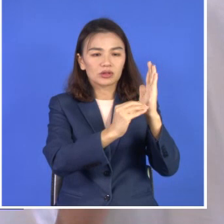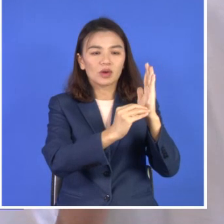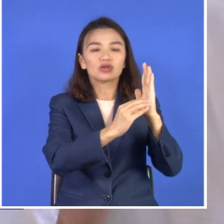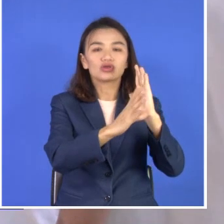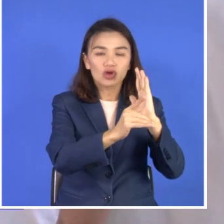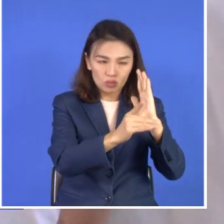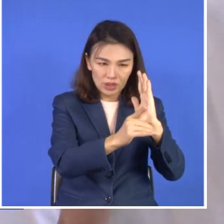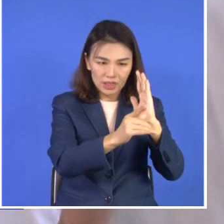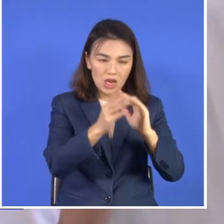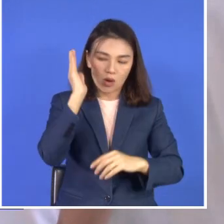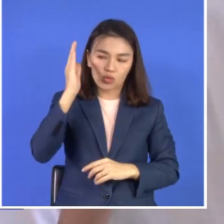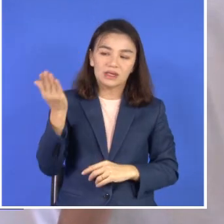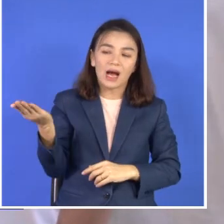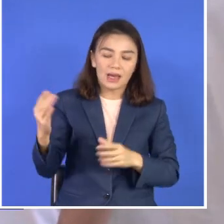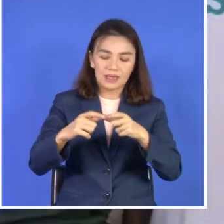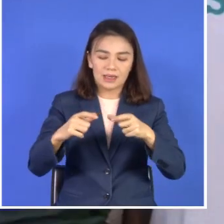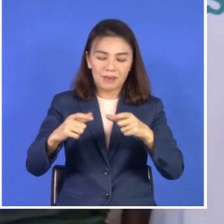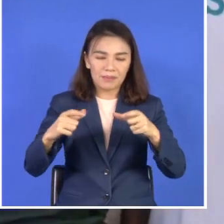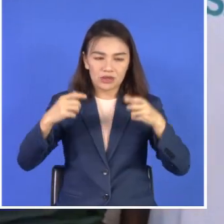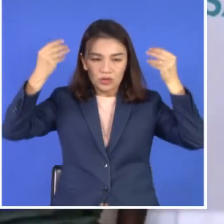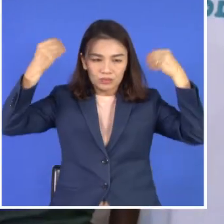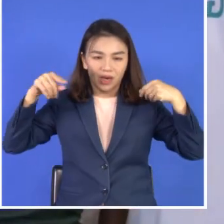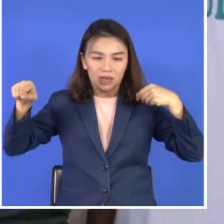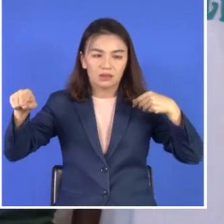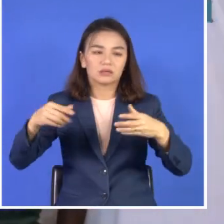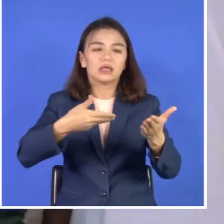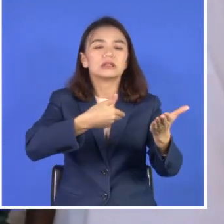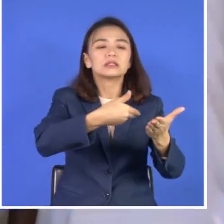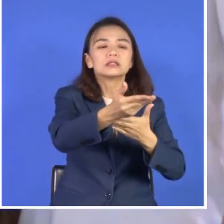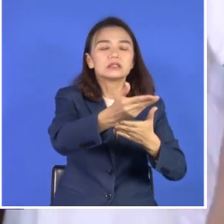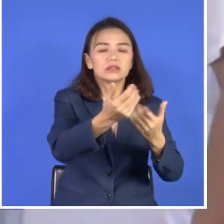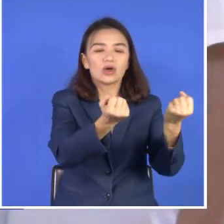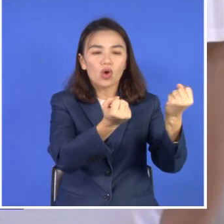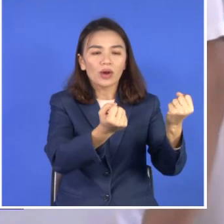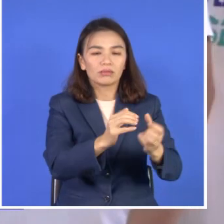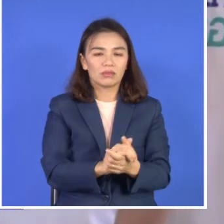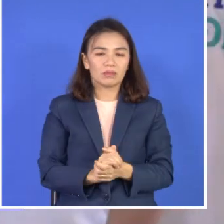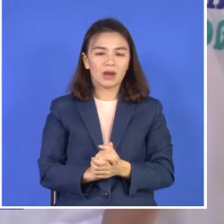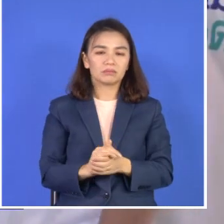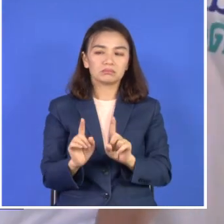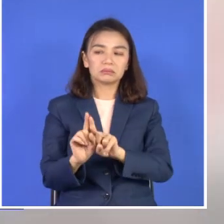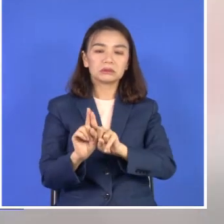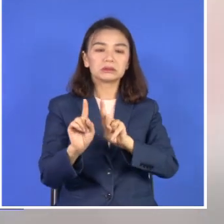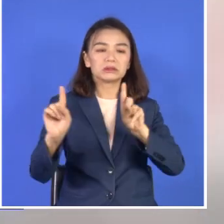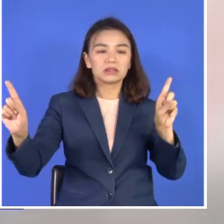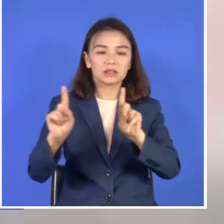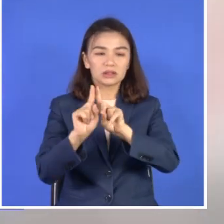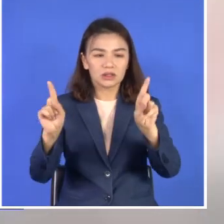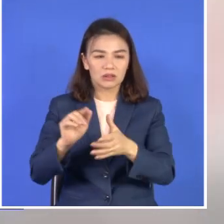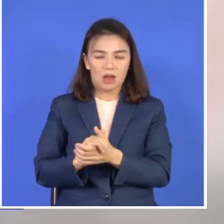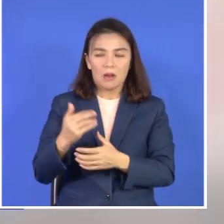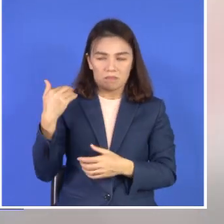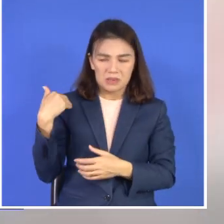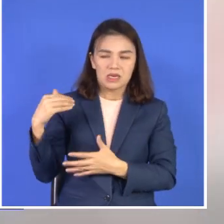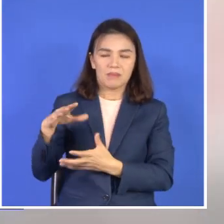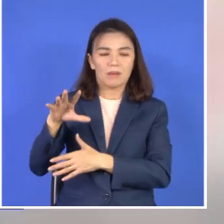ส่วนตัวของฝ่ายชายพอออกรถไปละนะคะได้รถไปก็เลิกติดต่อกับฝ่ายชายซะงั้นค่ะเลยทำให้หลายรายถูกหลอกนะคะบางคน